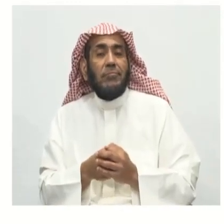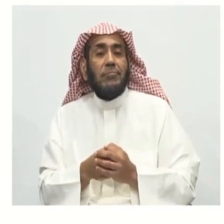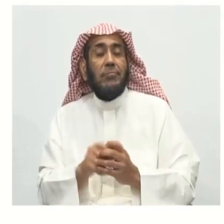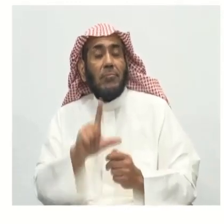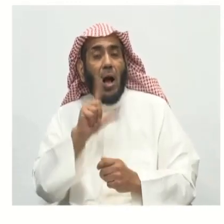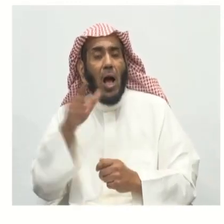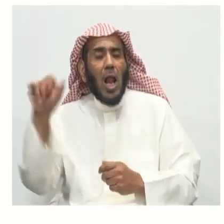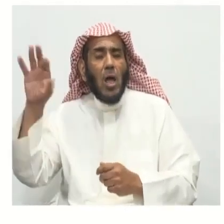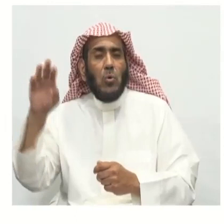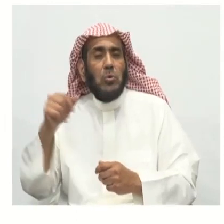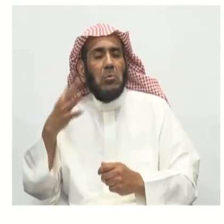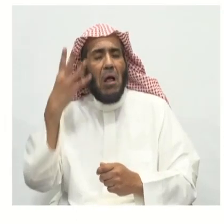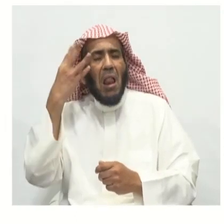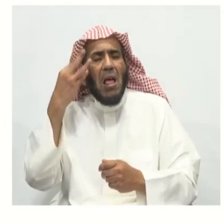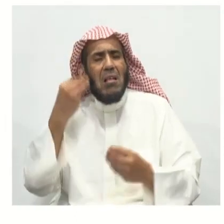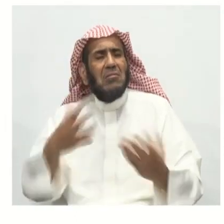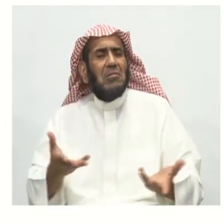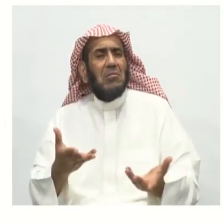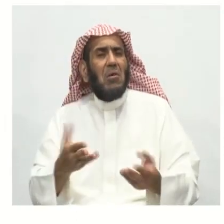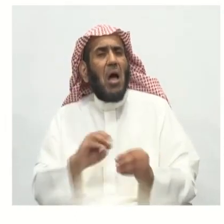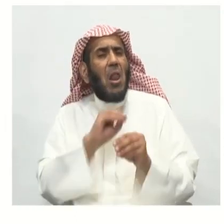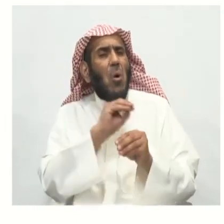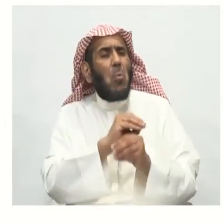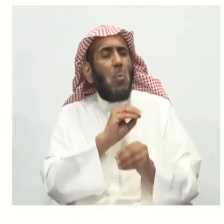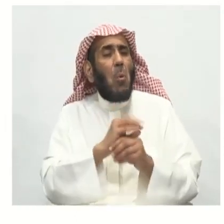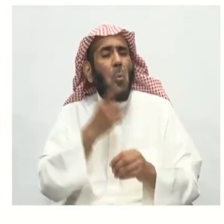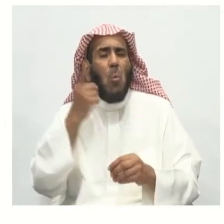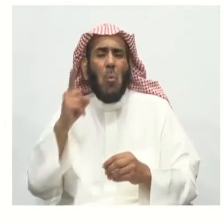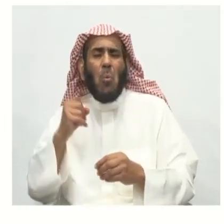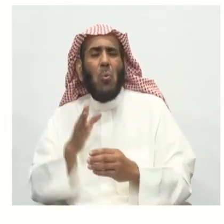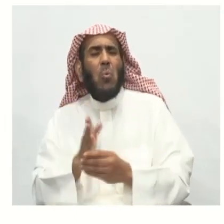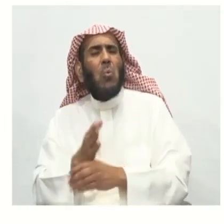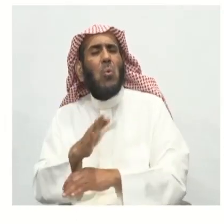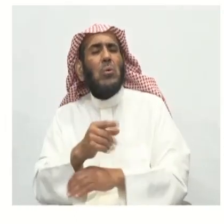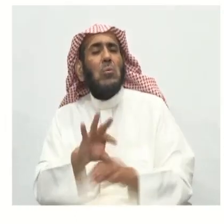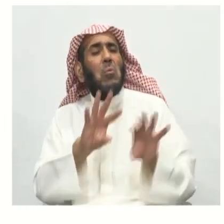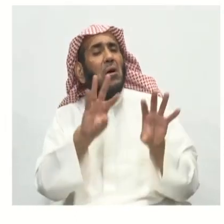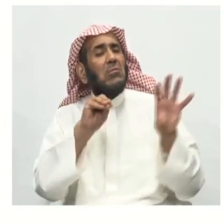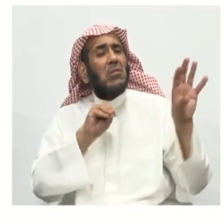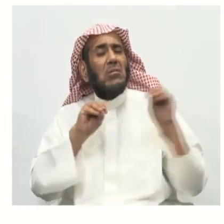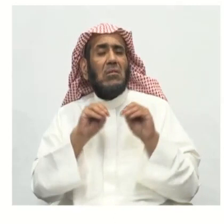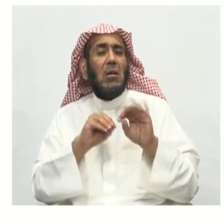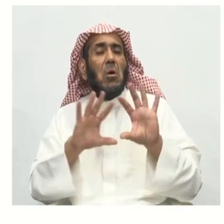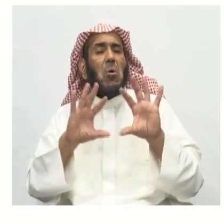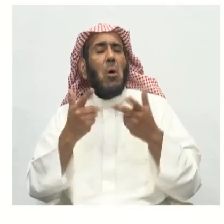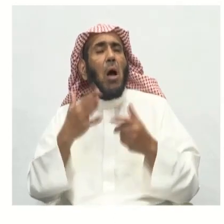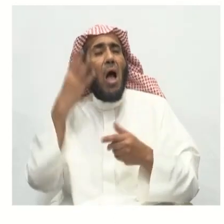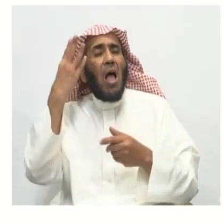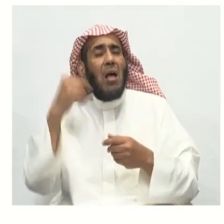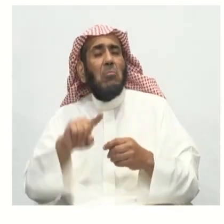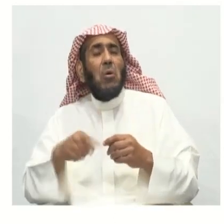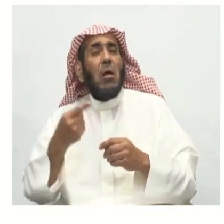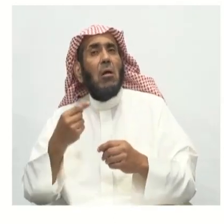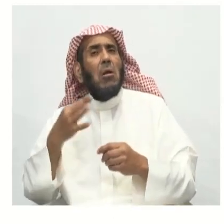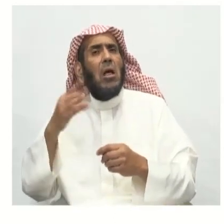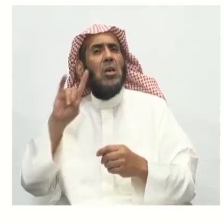قال يوشع نسيت ان اخبرك بامر الحوت وقصته وما انسانيه الا